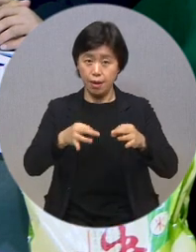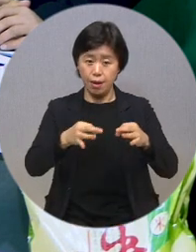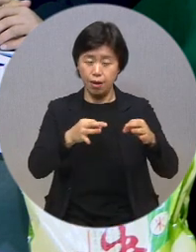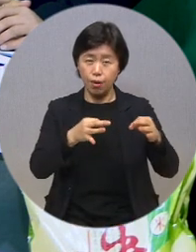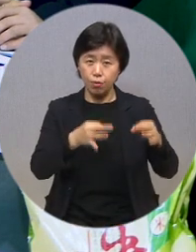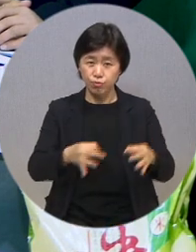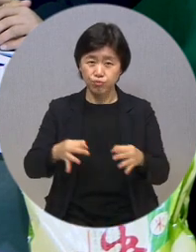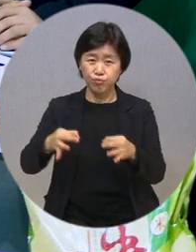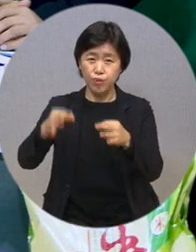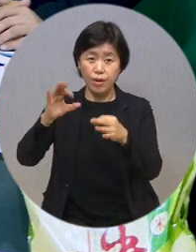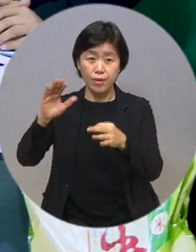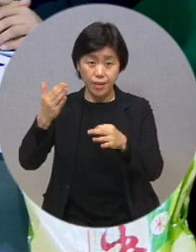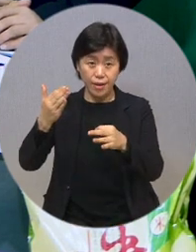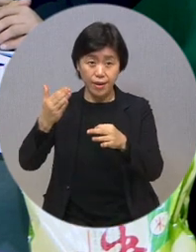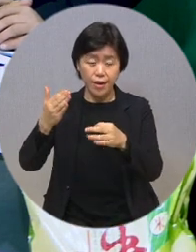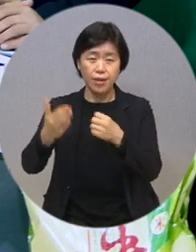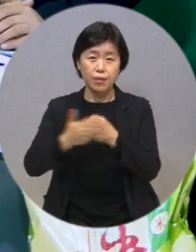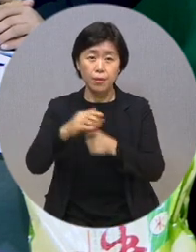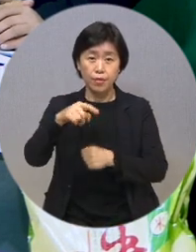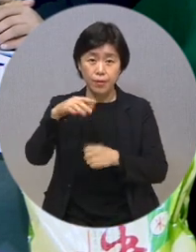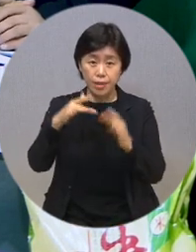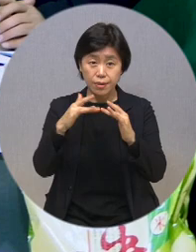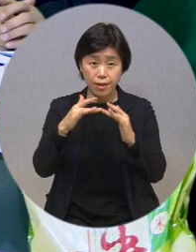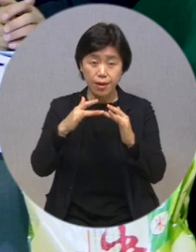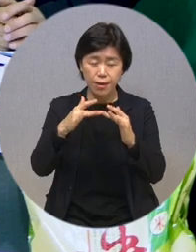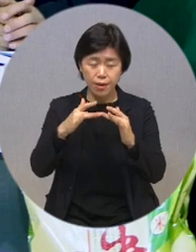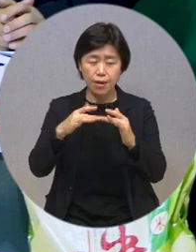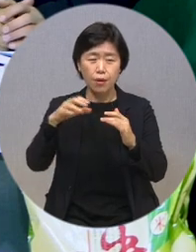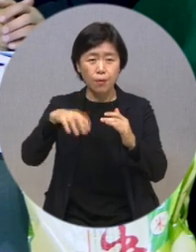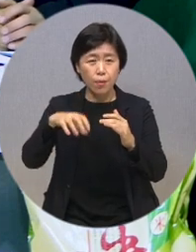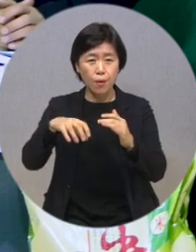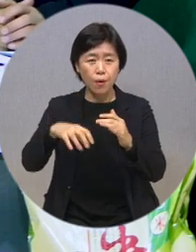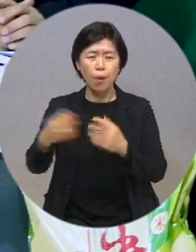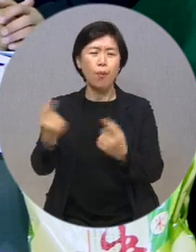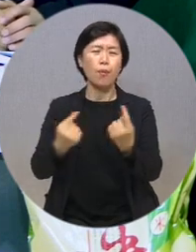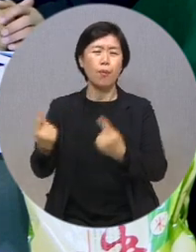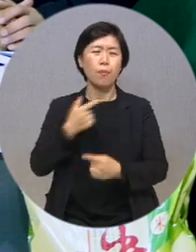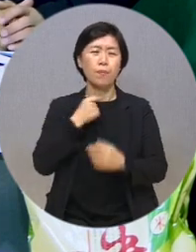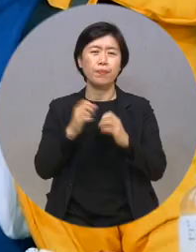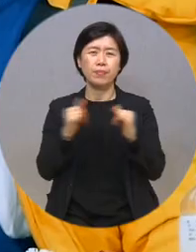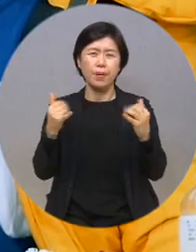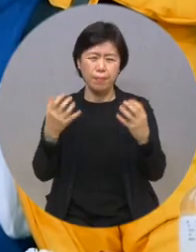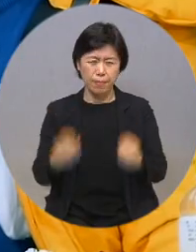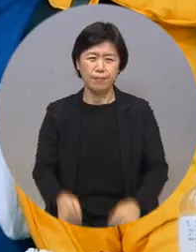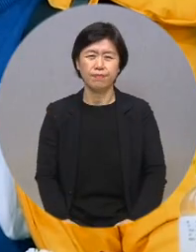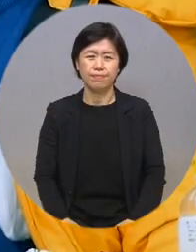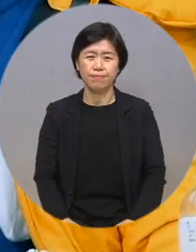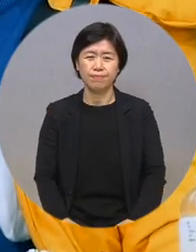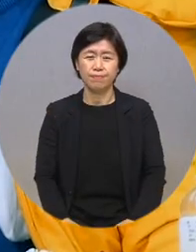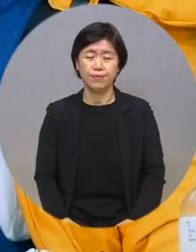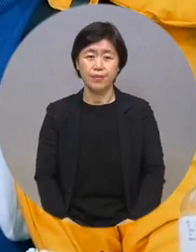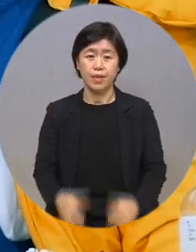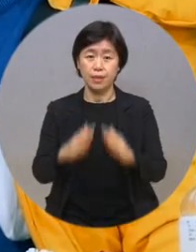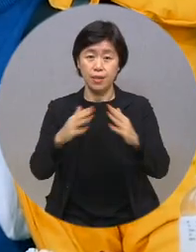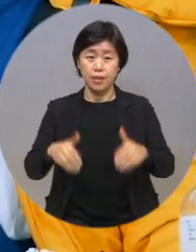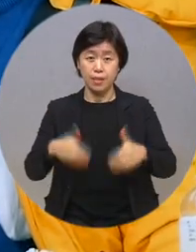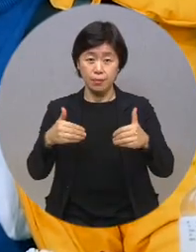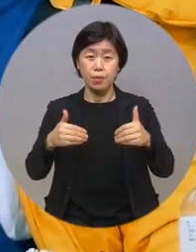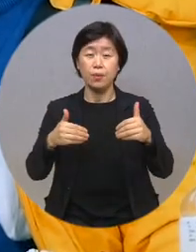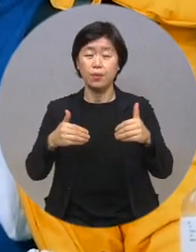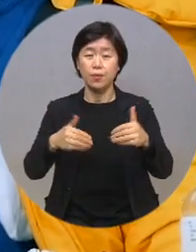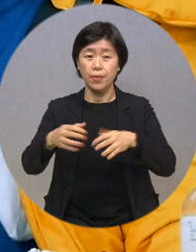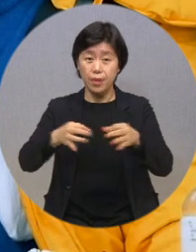남도장터 입점을 희망하시는 업체들이 이제 엄청 많을 것 같아. 그렇죠. 근데 남도장터의 입점은 누구나